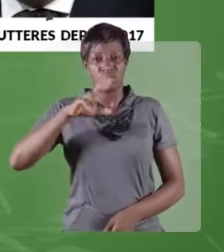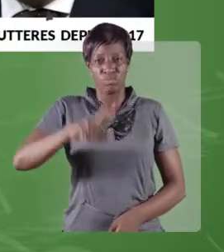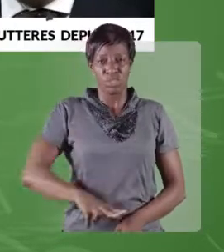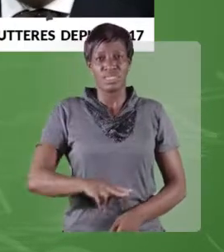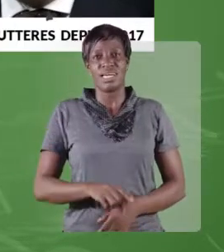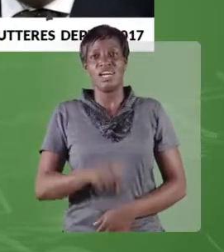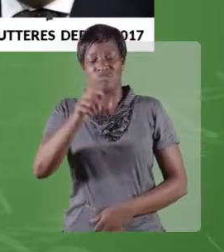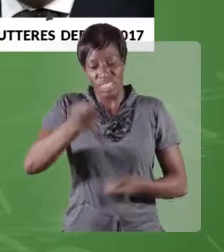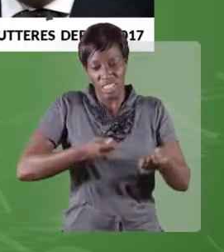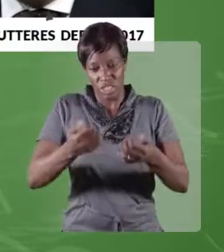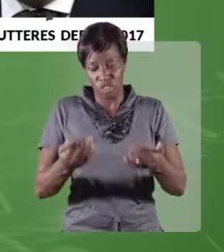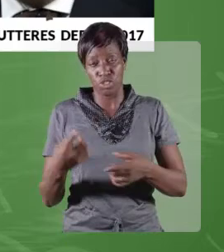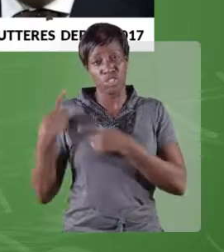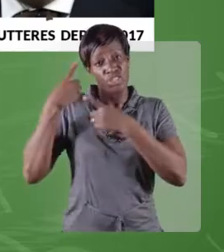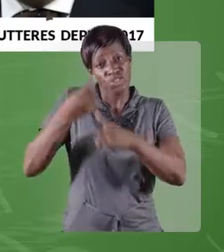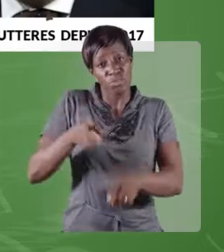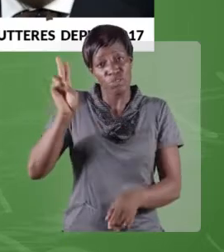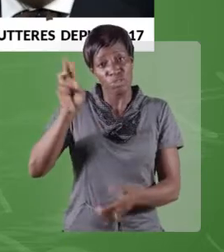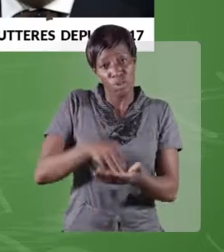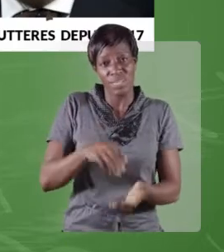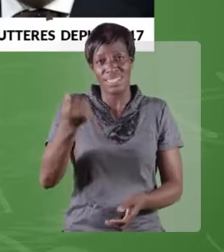l'ONU depuis 2017.